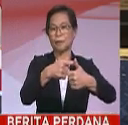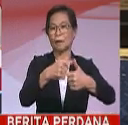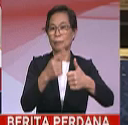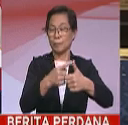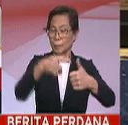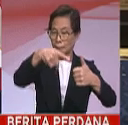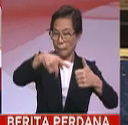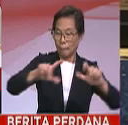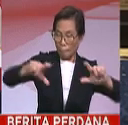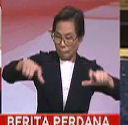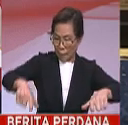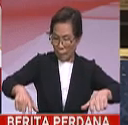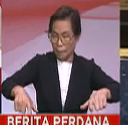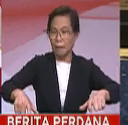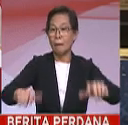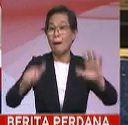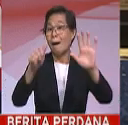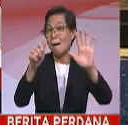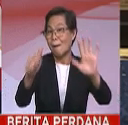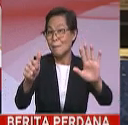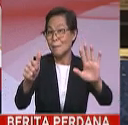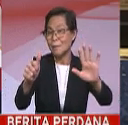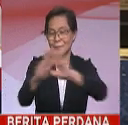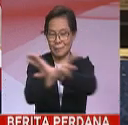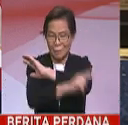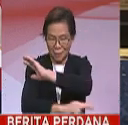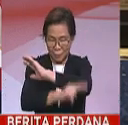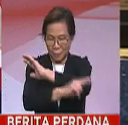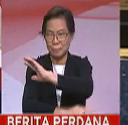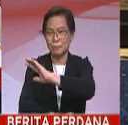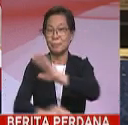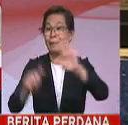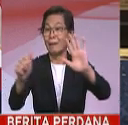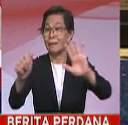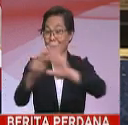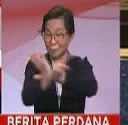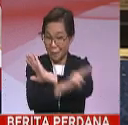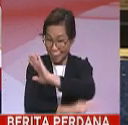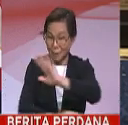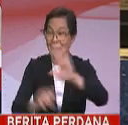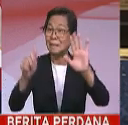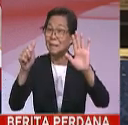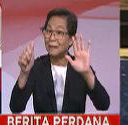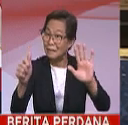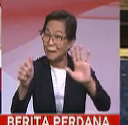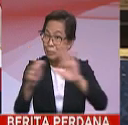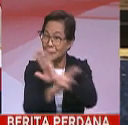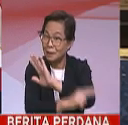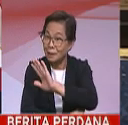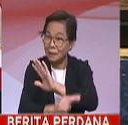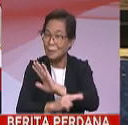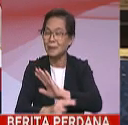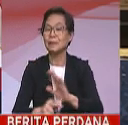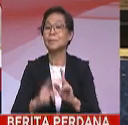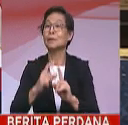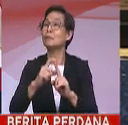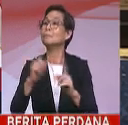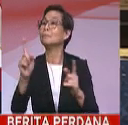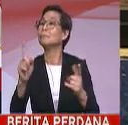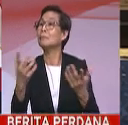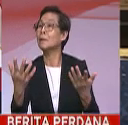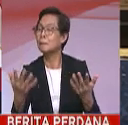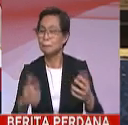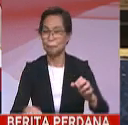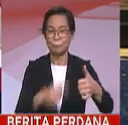Pertama, PKP ke atas 6 buah negeri. Saya sebutkan 6 buah negeri. Apa dia negeri